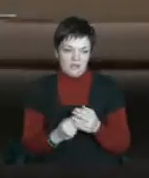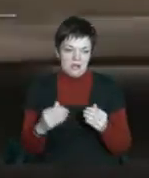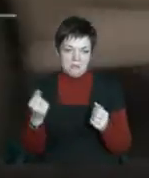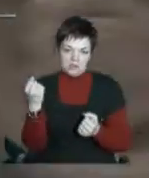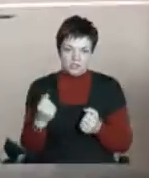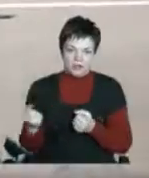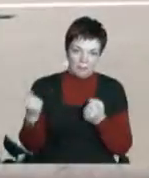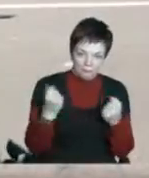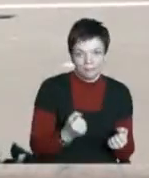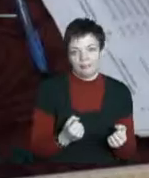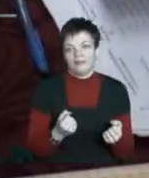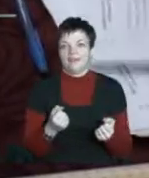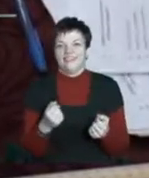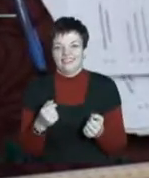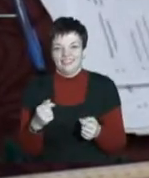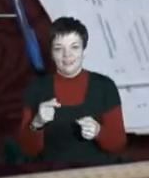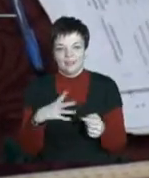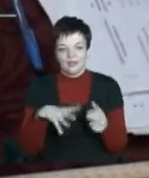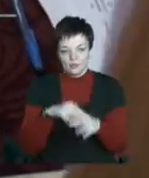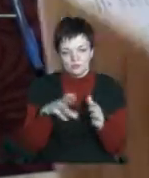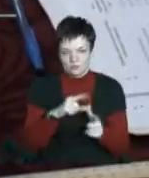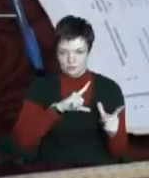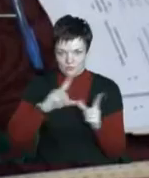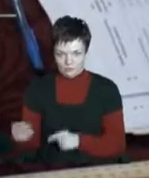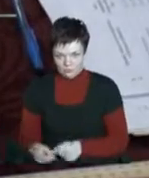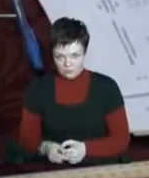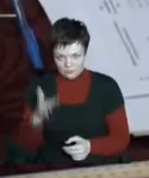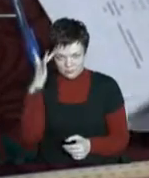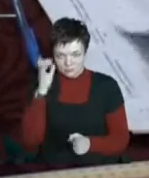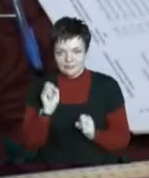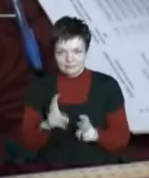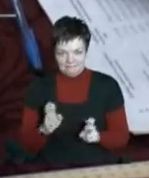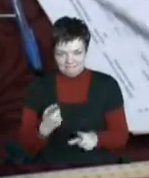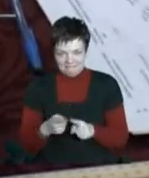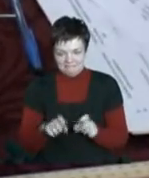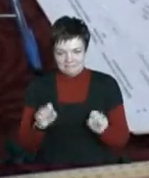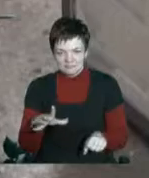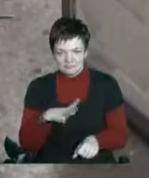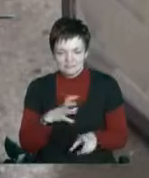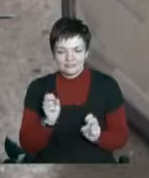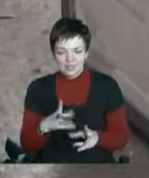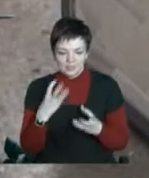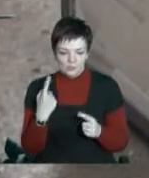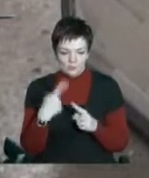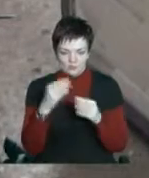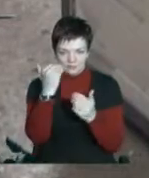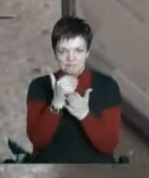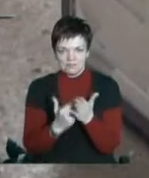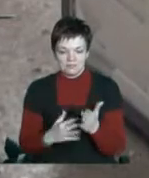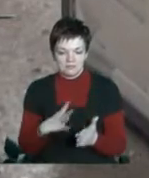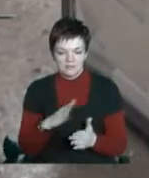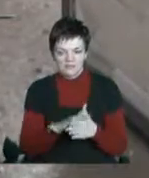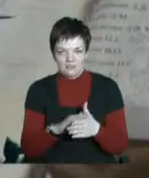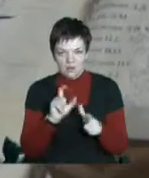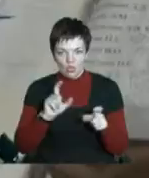и уезжали. И на других участках тоже вносились в списки несуществующие избиратели, незаметно